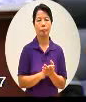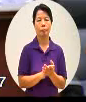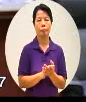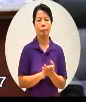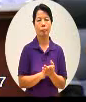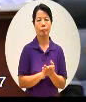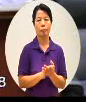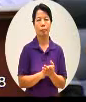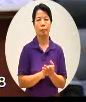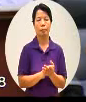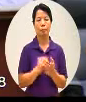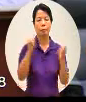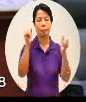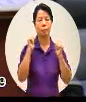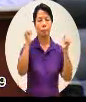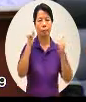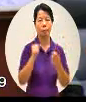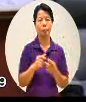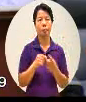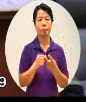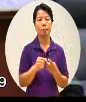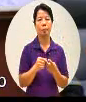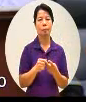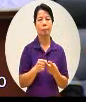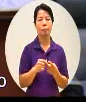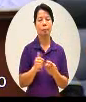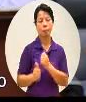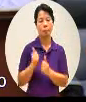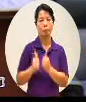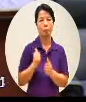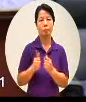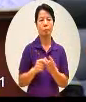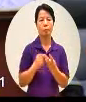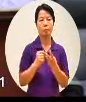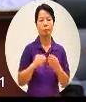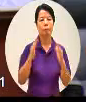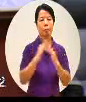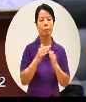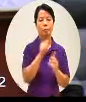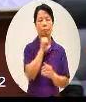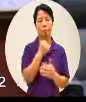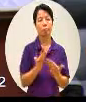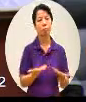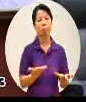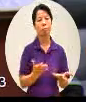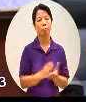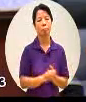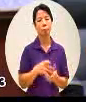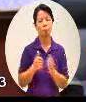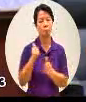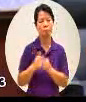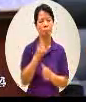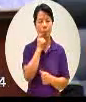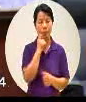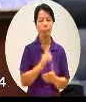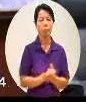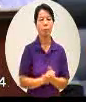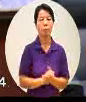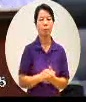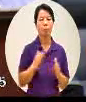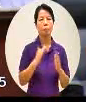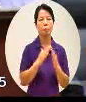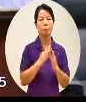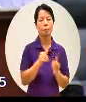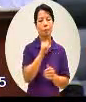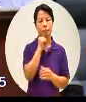啦、啊，体能啊，你咧竞技比赛啊？你家长无钱的，有法度去比赛吗？哦，你家长无钱的，有法度